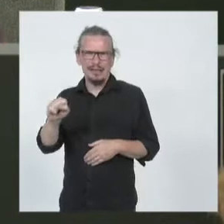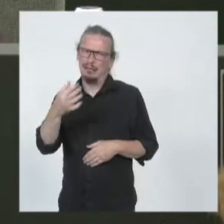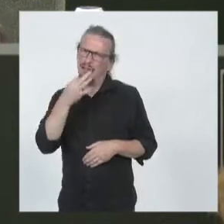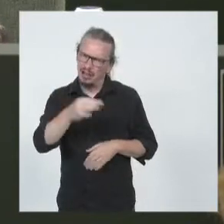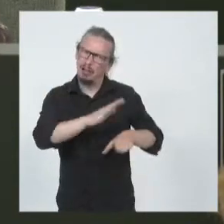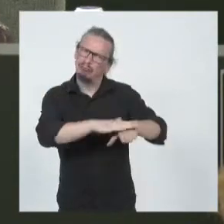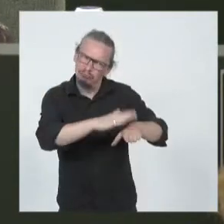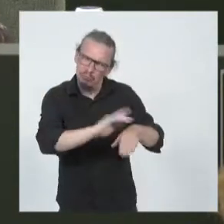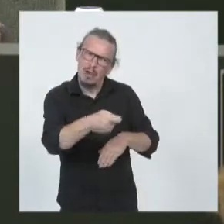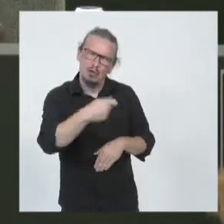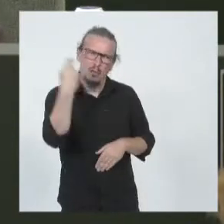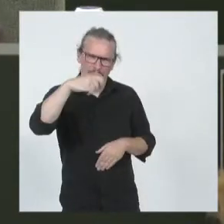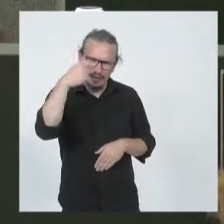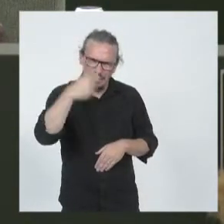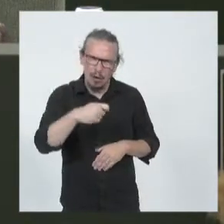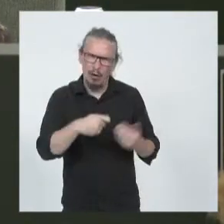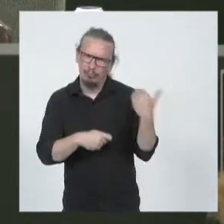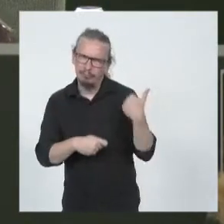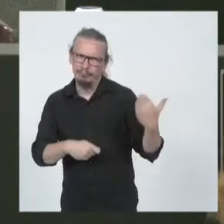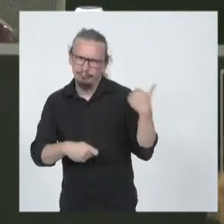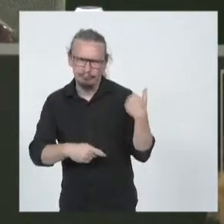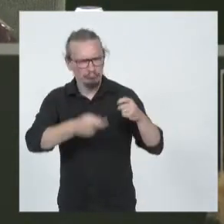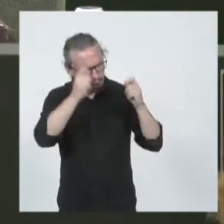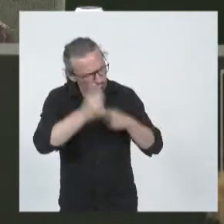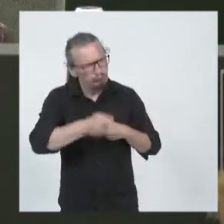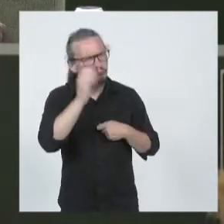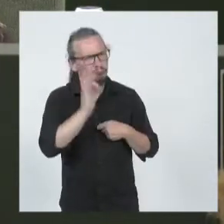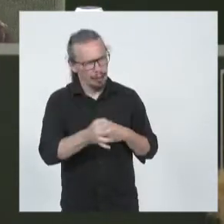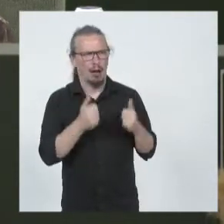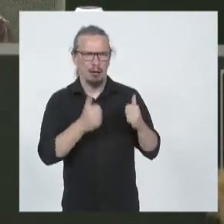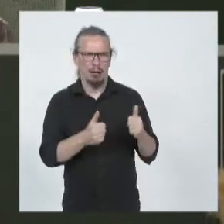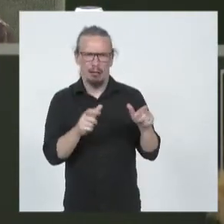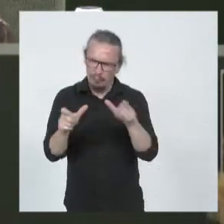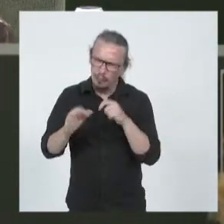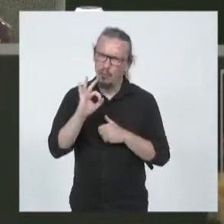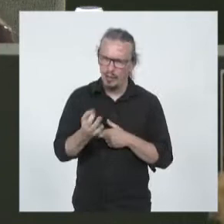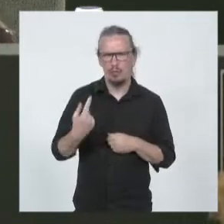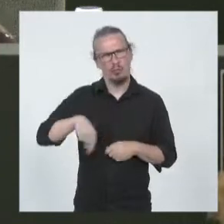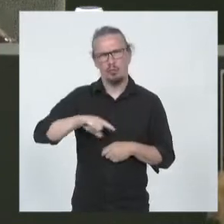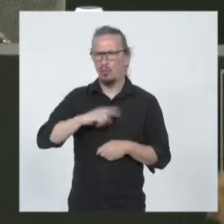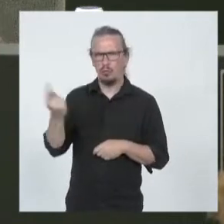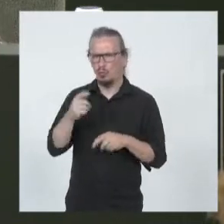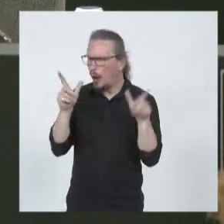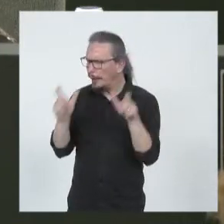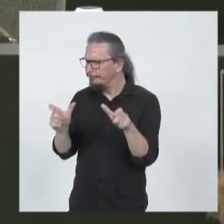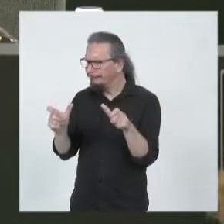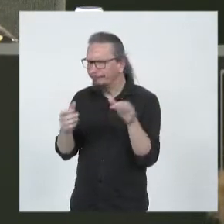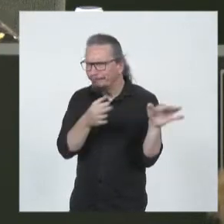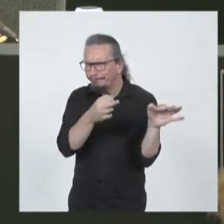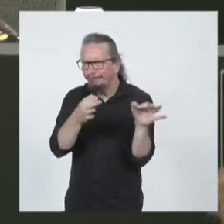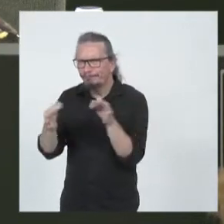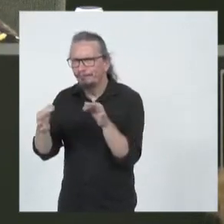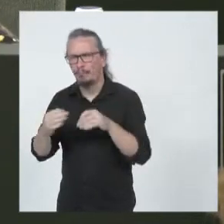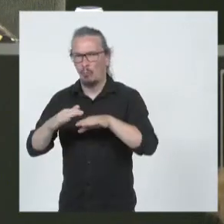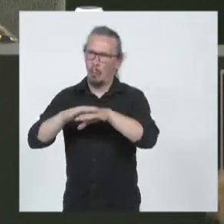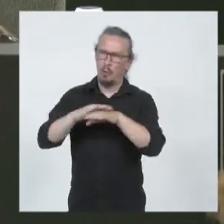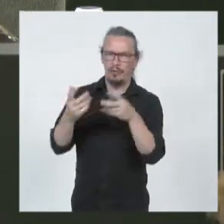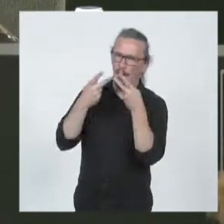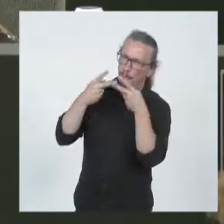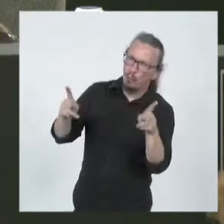votre attention, Monsieur le Président, à nous le rappeler avec force et conviction. Nous resterons attentifs à ce que l'ensemble des politiques